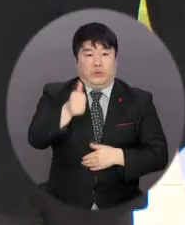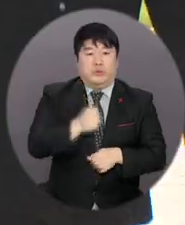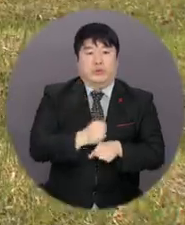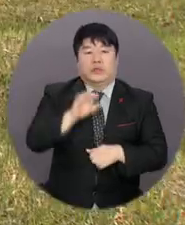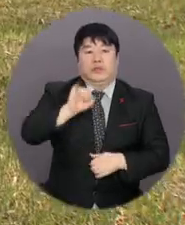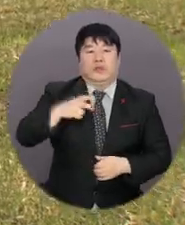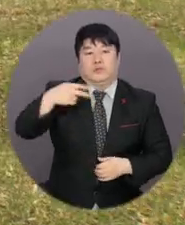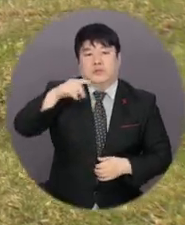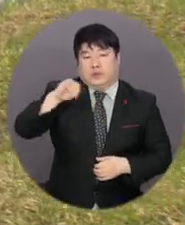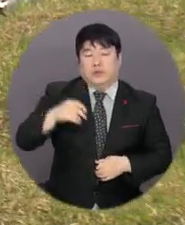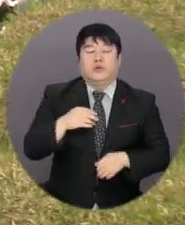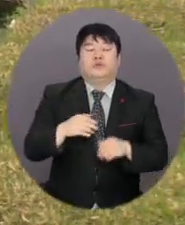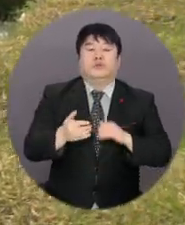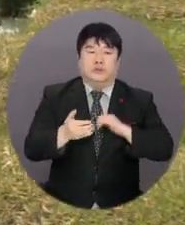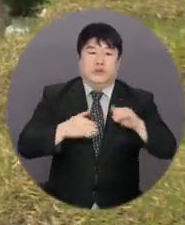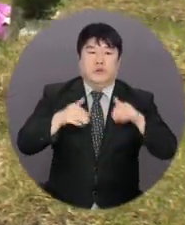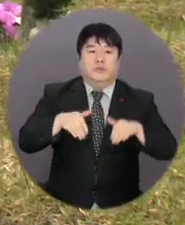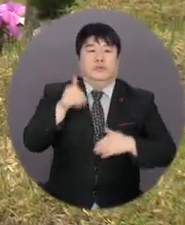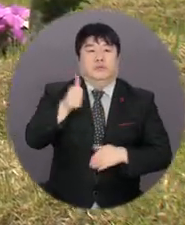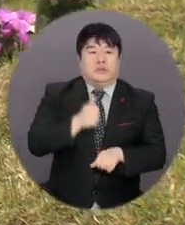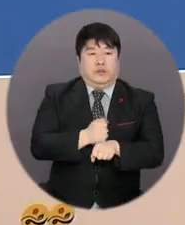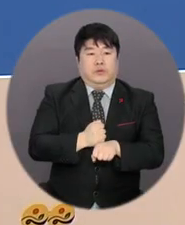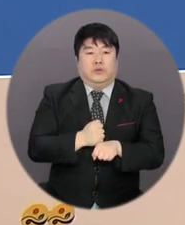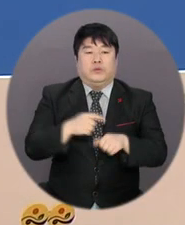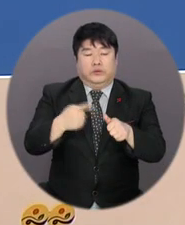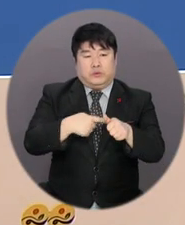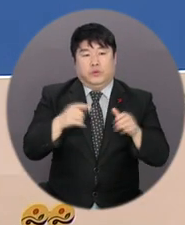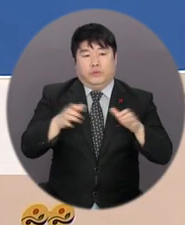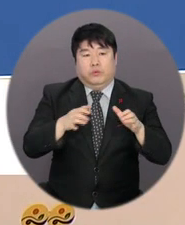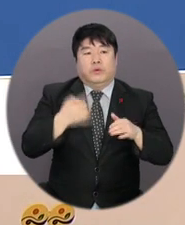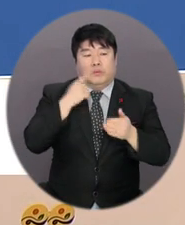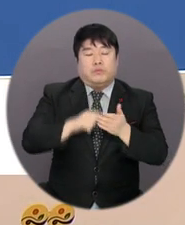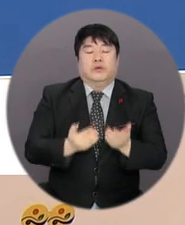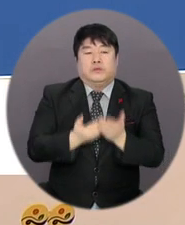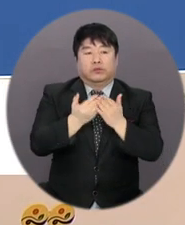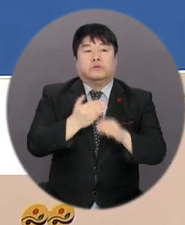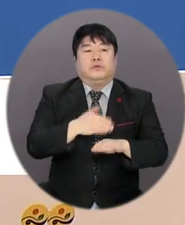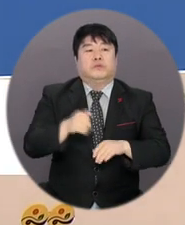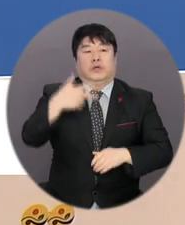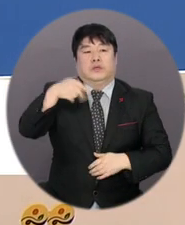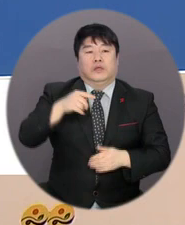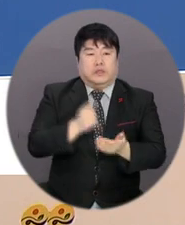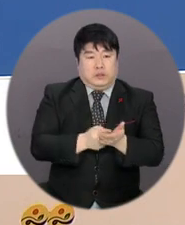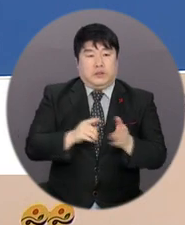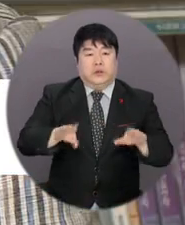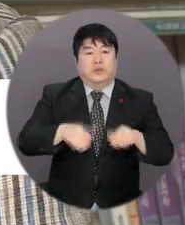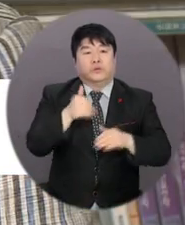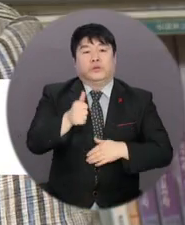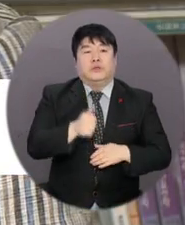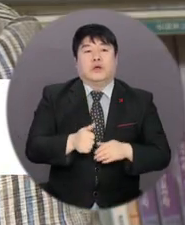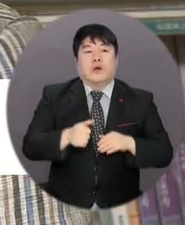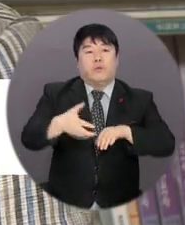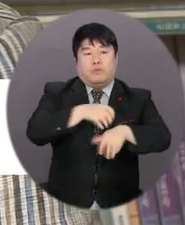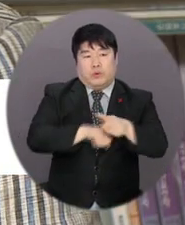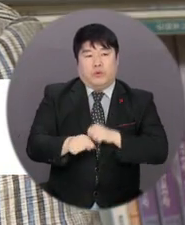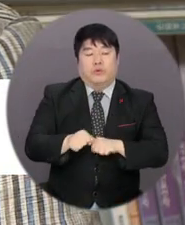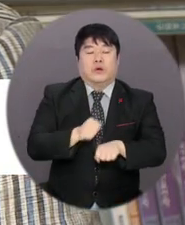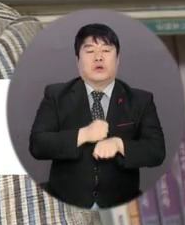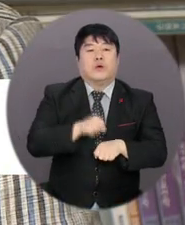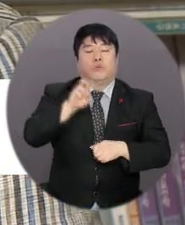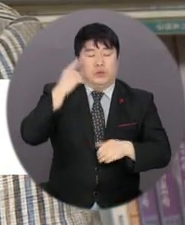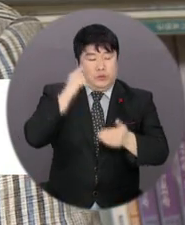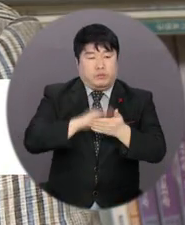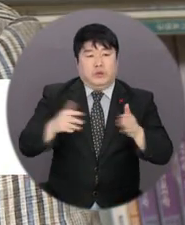비서실장도 자발적인 지지 모임이 결성되고 있습니다. 정 총리가 대권 행보를 본격화할 경우 정영재 광주평화재단